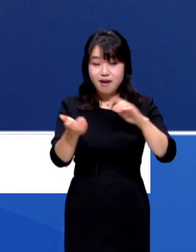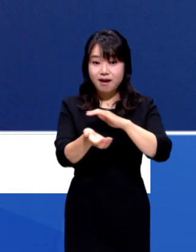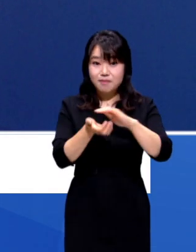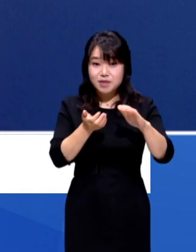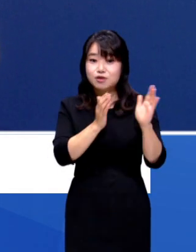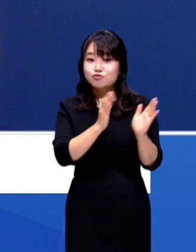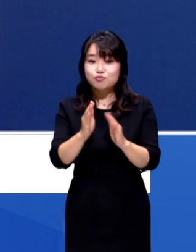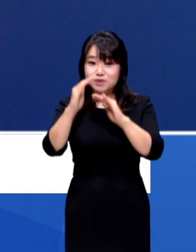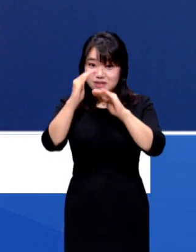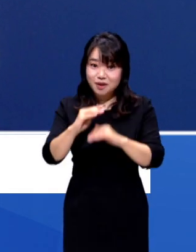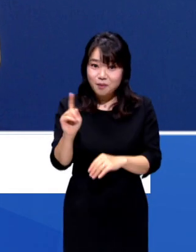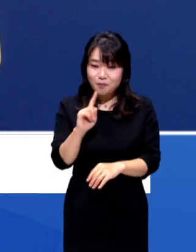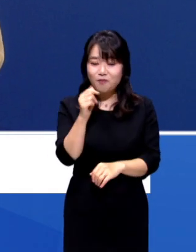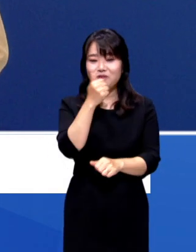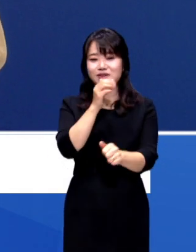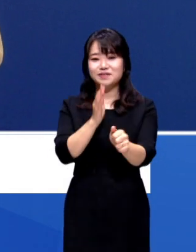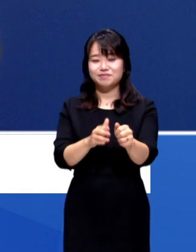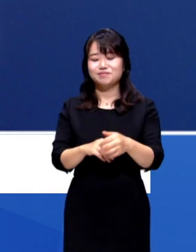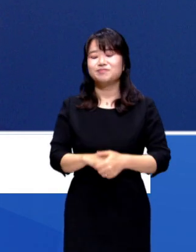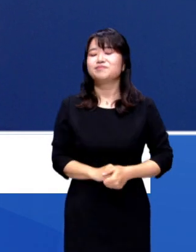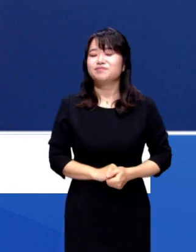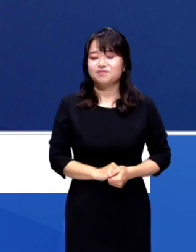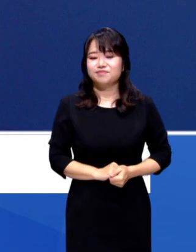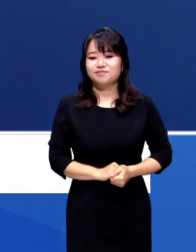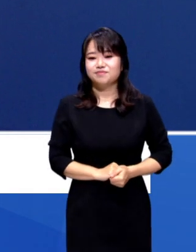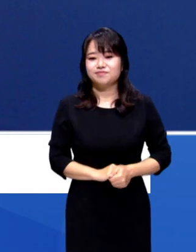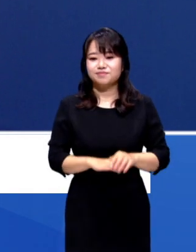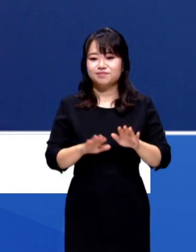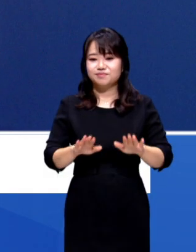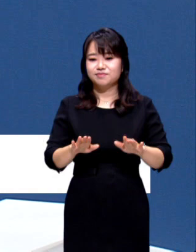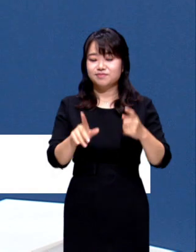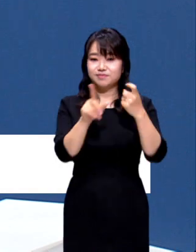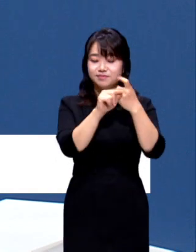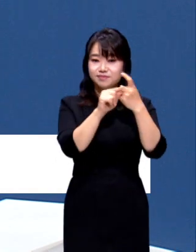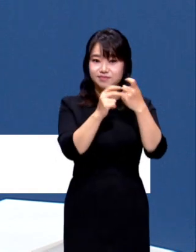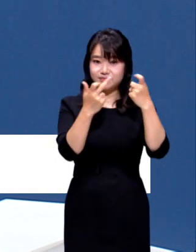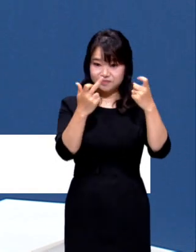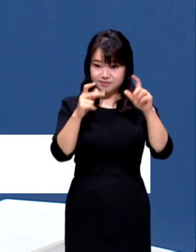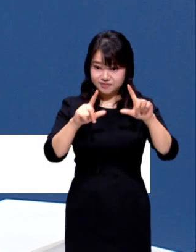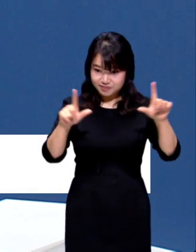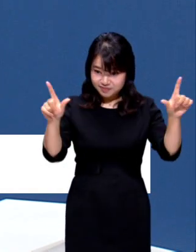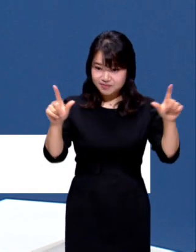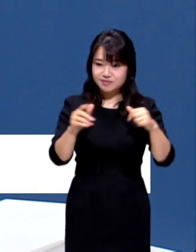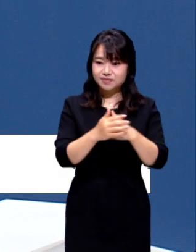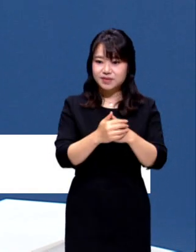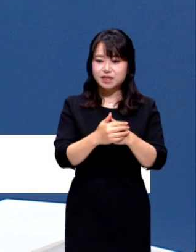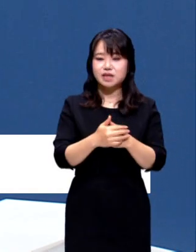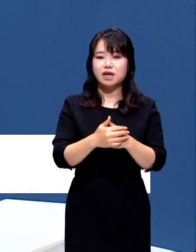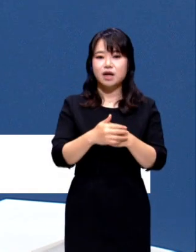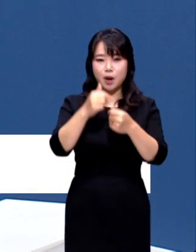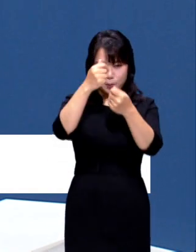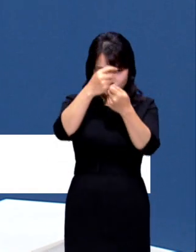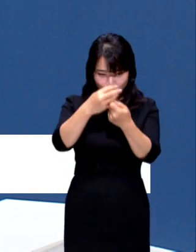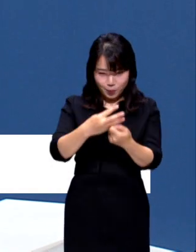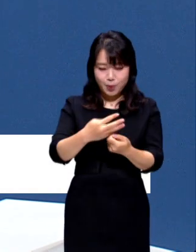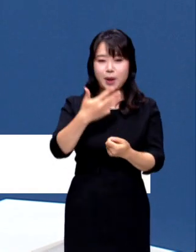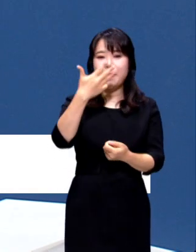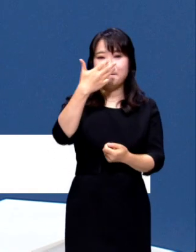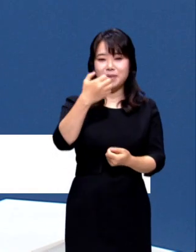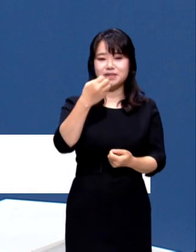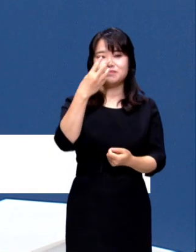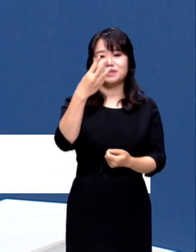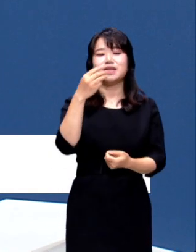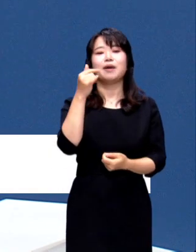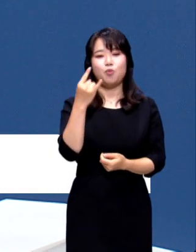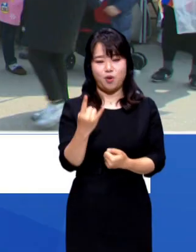기획해서 진행이 되는지도 소개를 좀 해주시죠. 네. 올해 순국선열의 날은 83회입니다. 네. 그